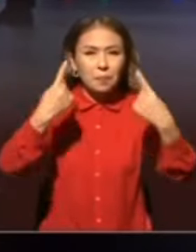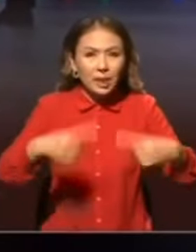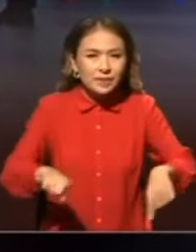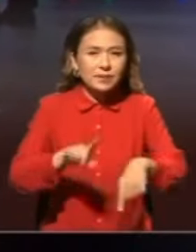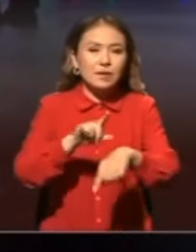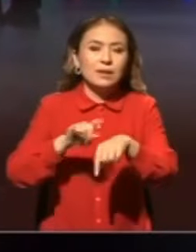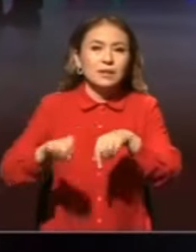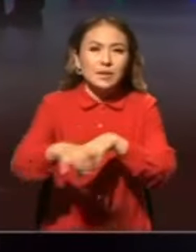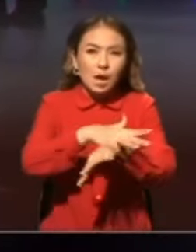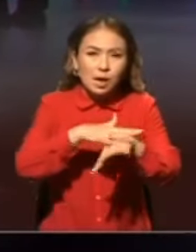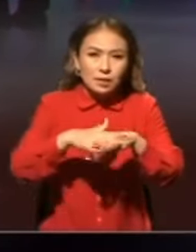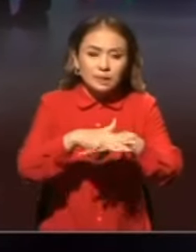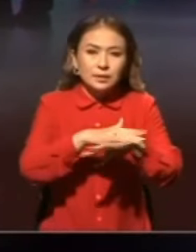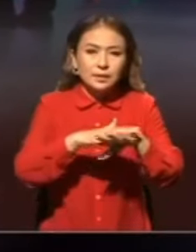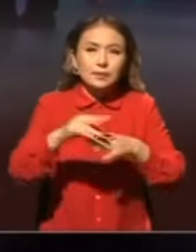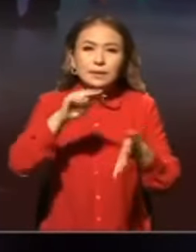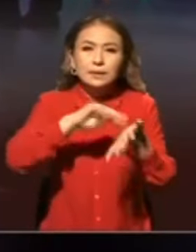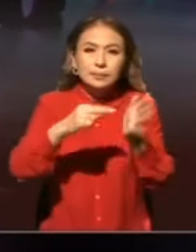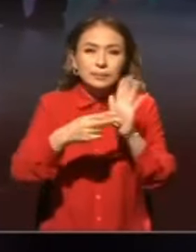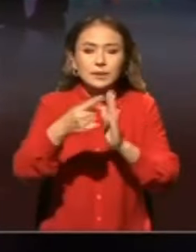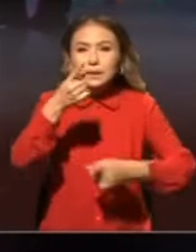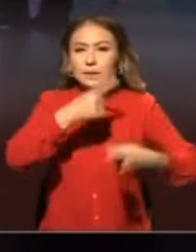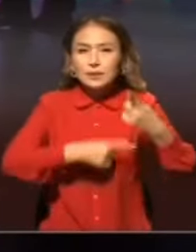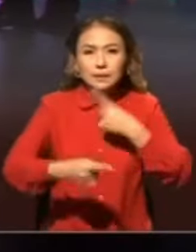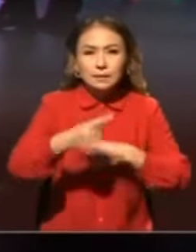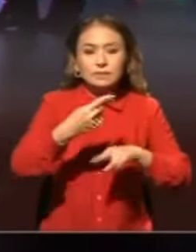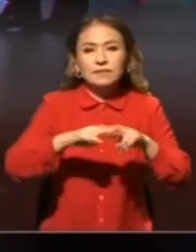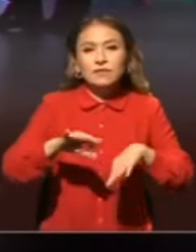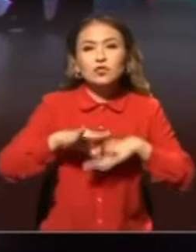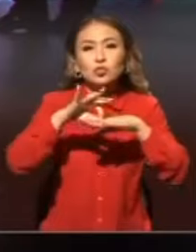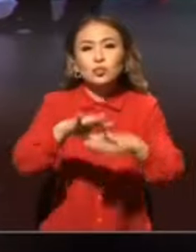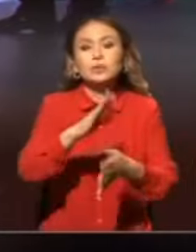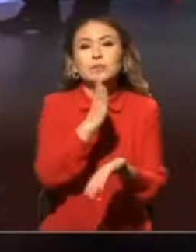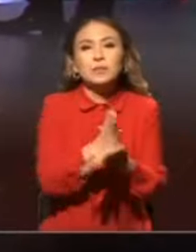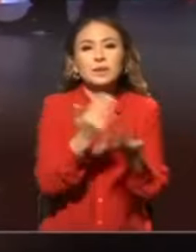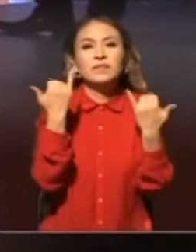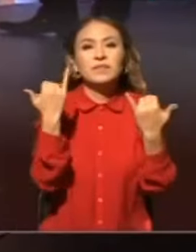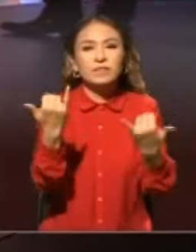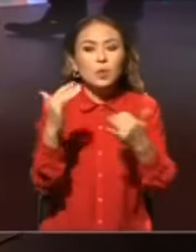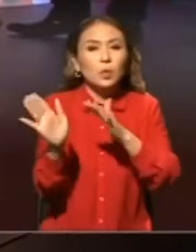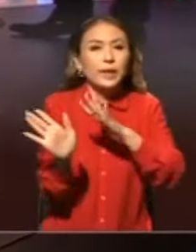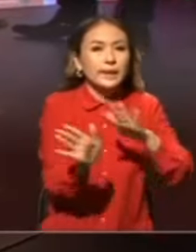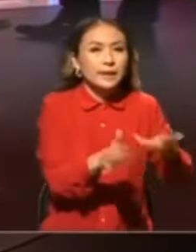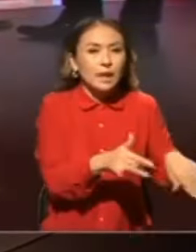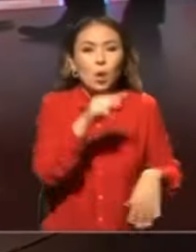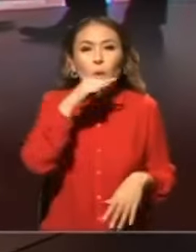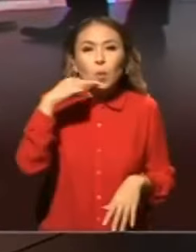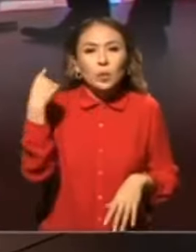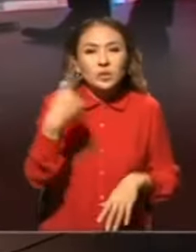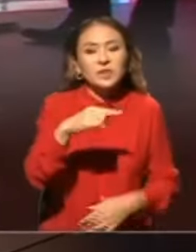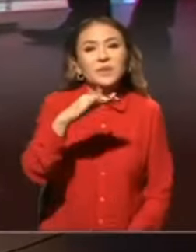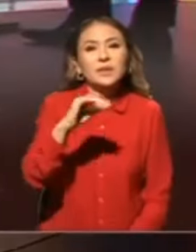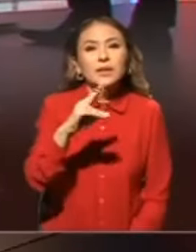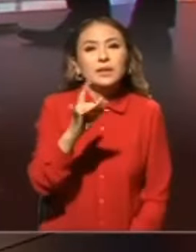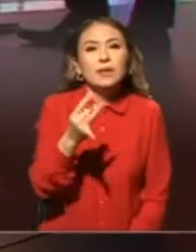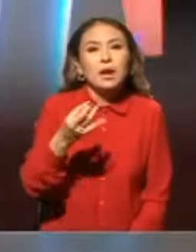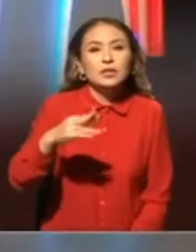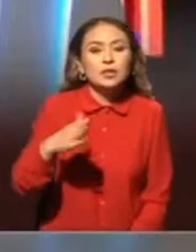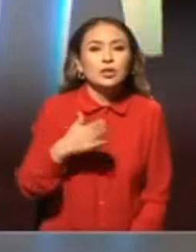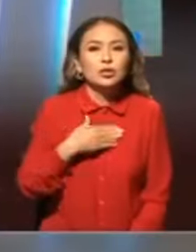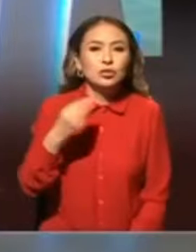нарықтарға қайта жоспарланды, солай жүргізіліп атыр. Сондай, одан кейін Ресей Федерациясында бізге